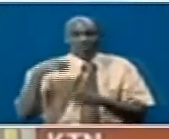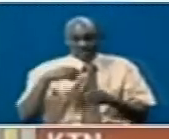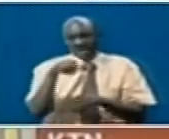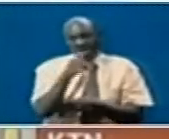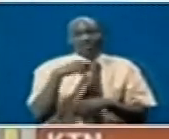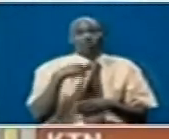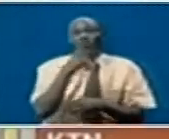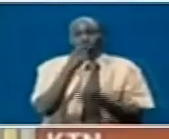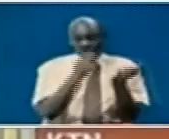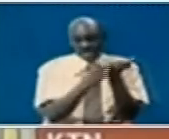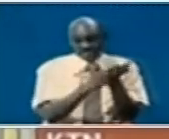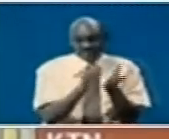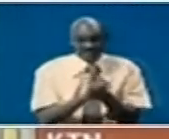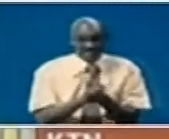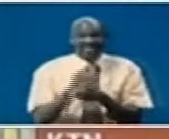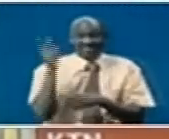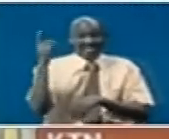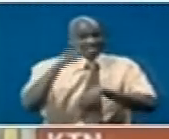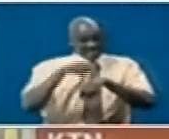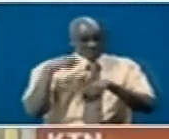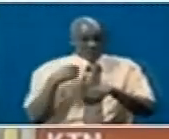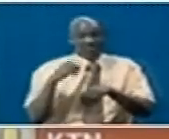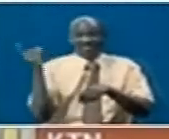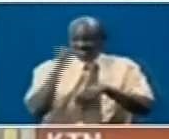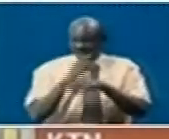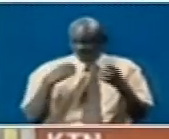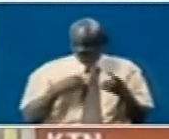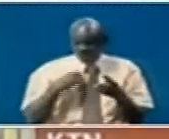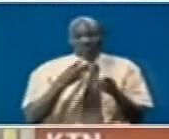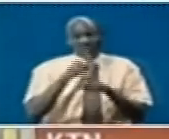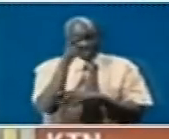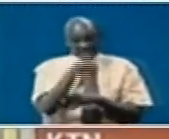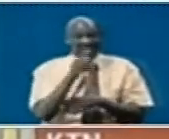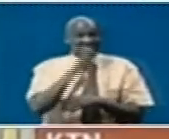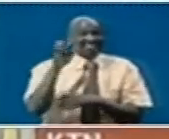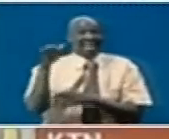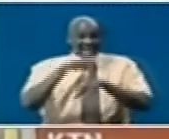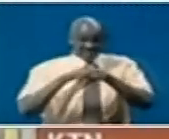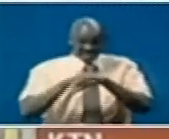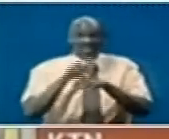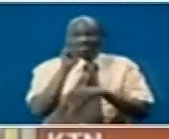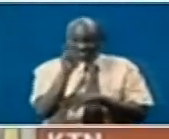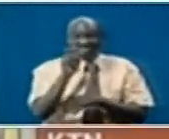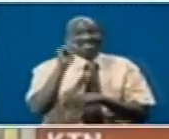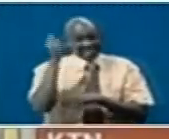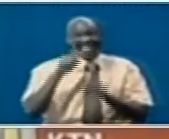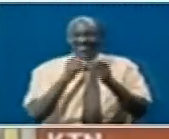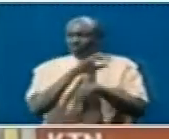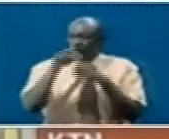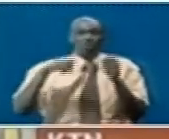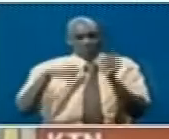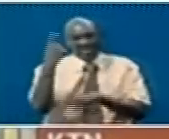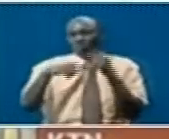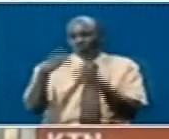kutoka Uganda. Siku ya pili ya mashindano ya sekondari kanda ya Afrika Mashariki ilishuhudia timu kutoka Kenya zikishinda mechi zao zote